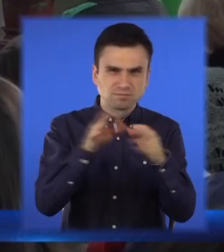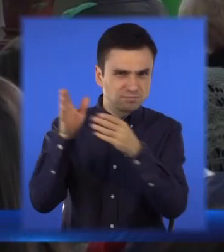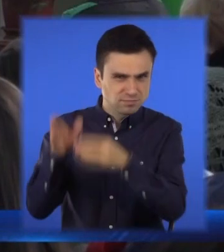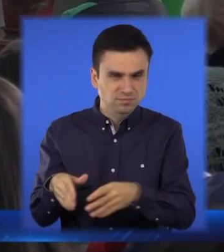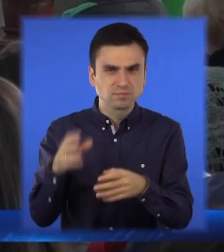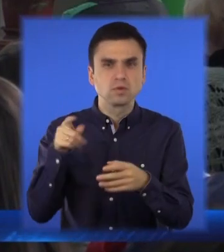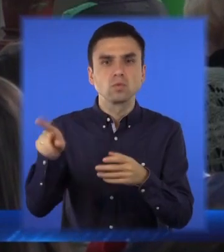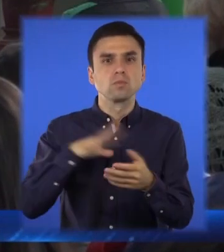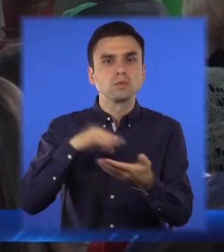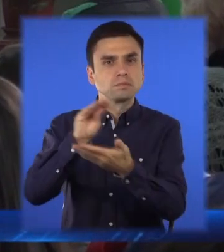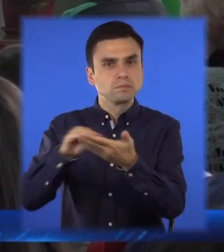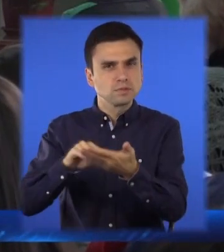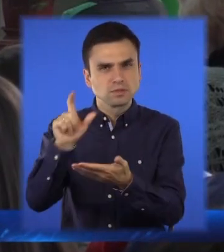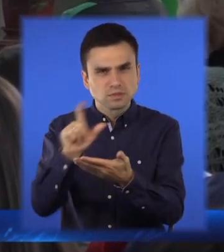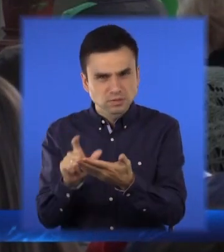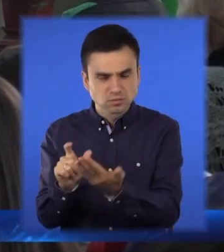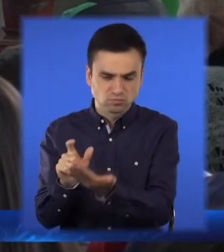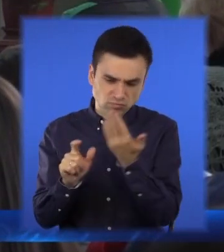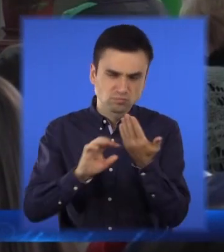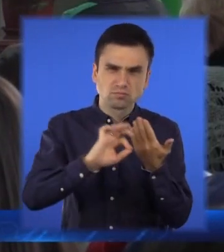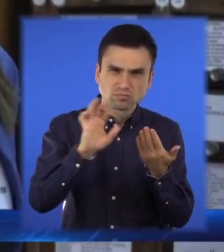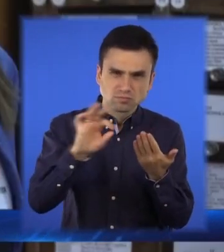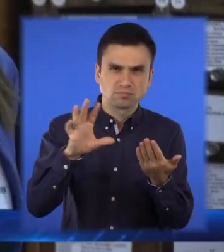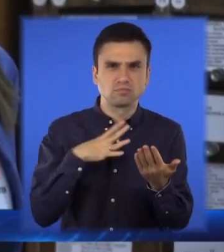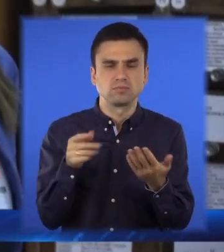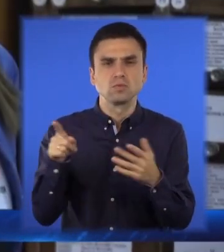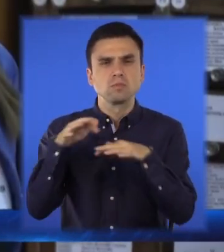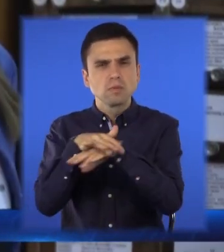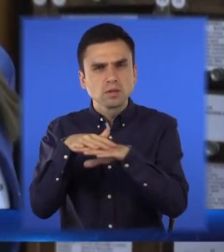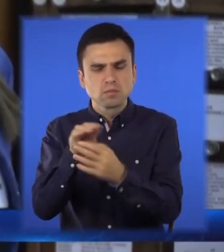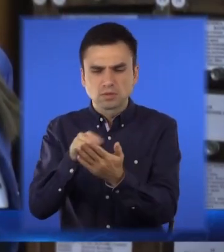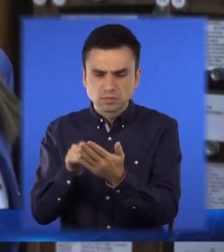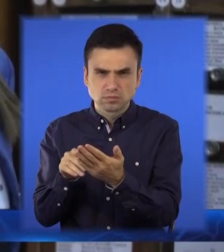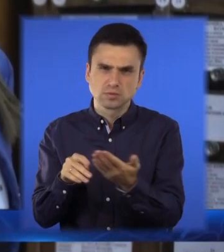зачитували поезії Василя Сухомлинського. Цю подію також приурочили до Дня